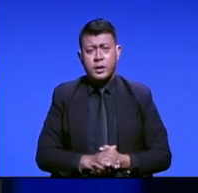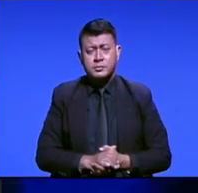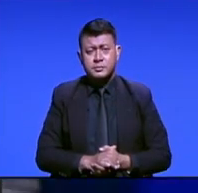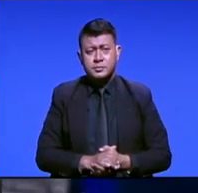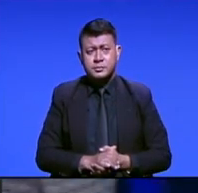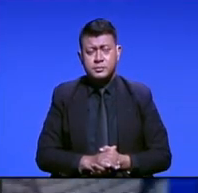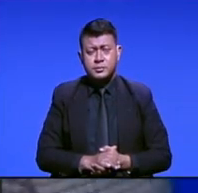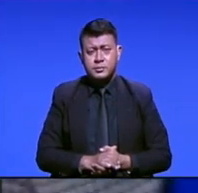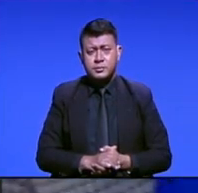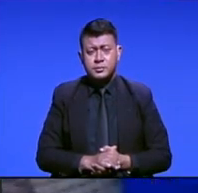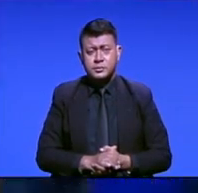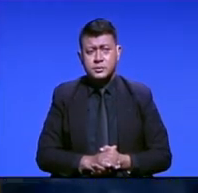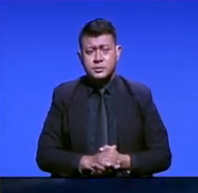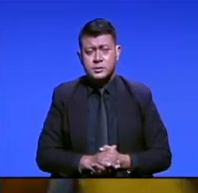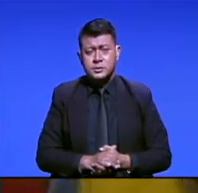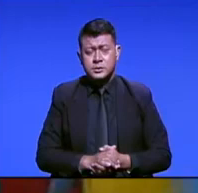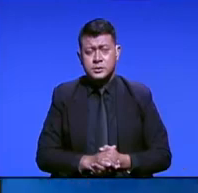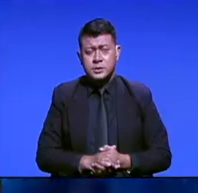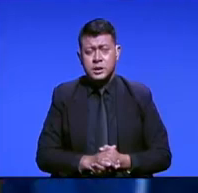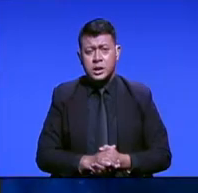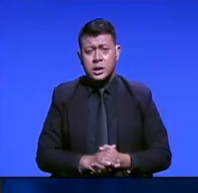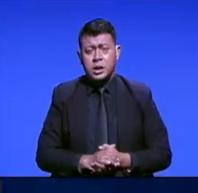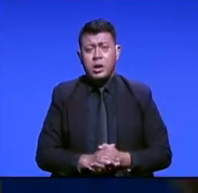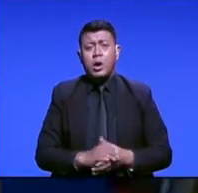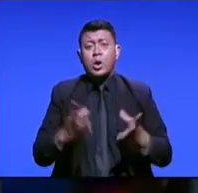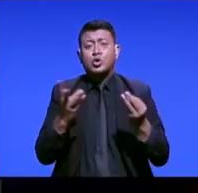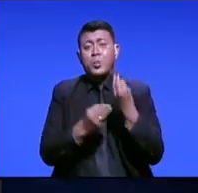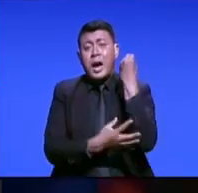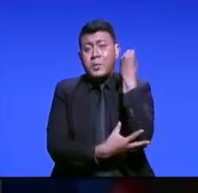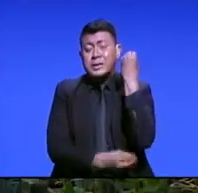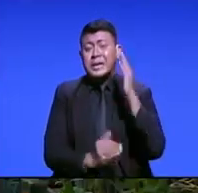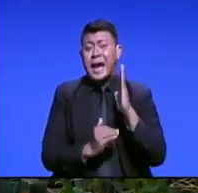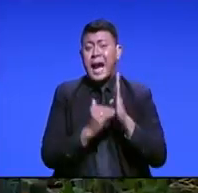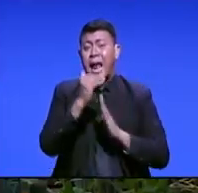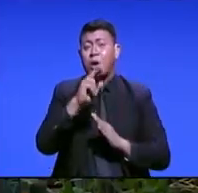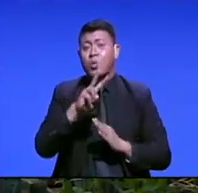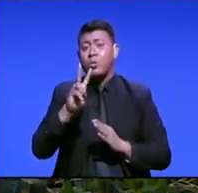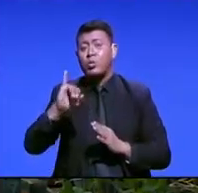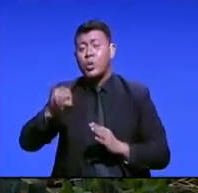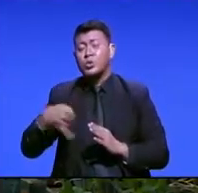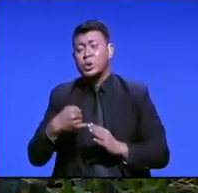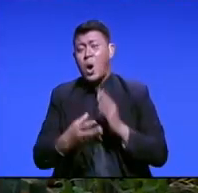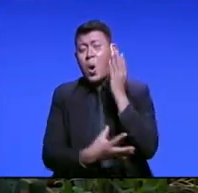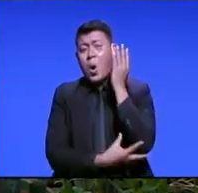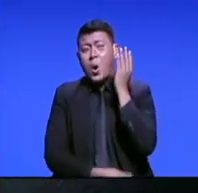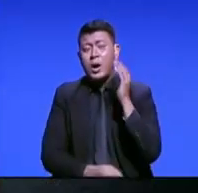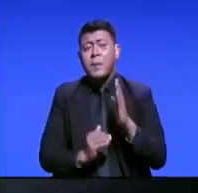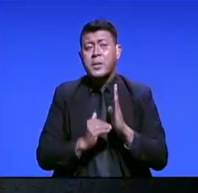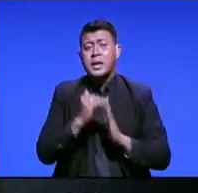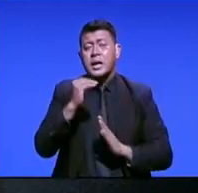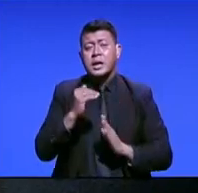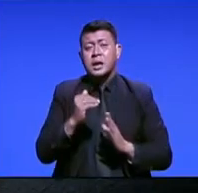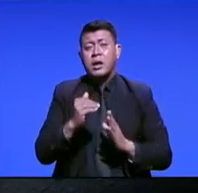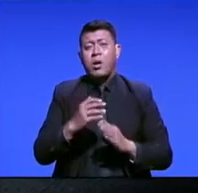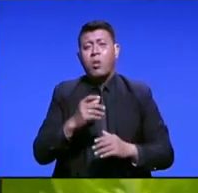Finance atau INDEF juga mengaitkan fakta ini dengan meningkatnya kemiskinan yang mencapai 22 juta orang yang berbuntut pada meningkatnya